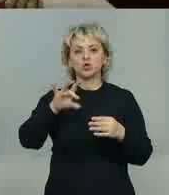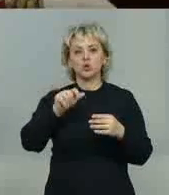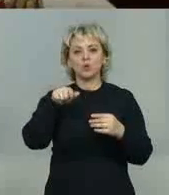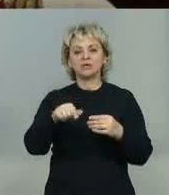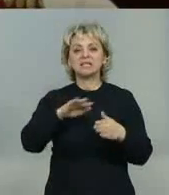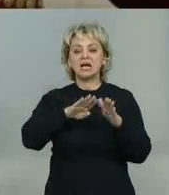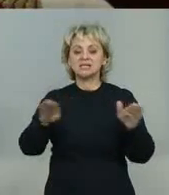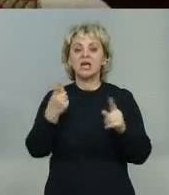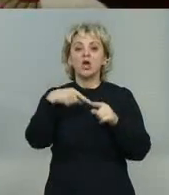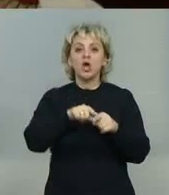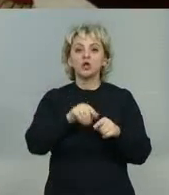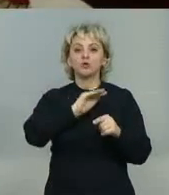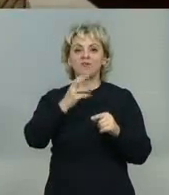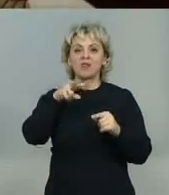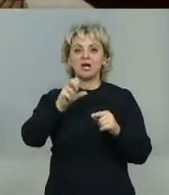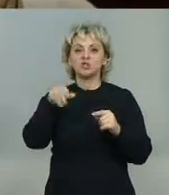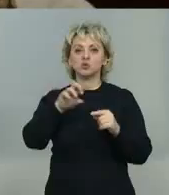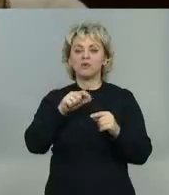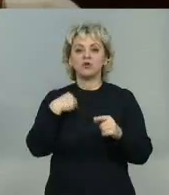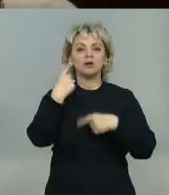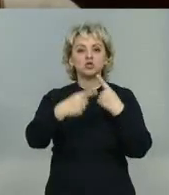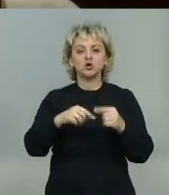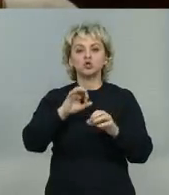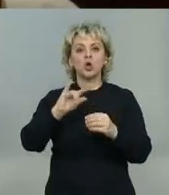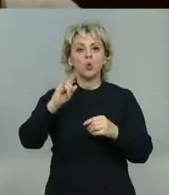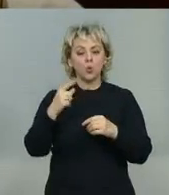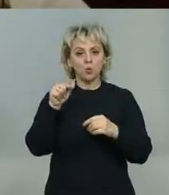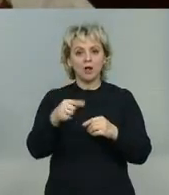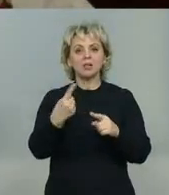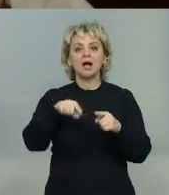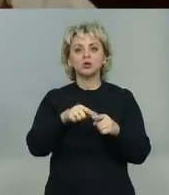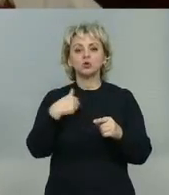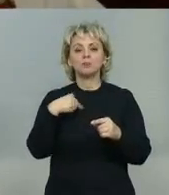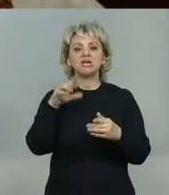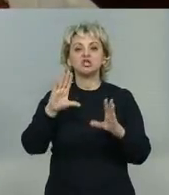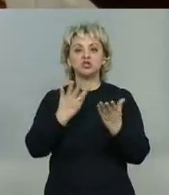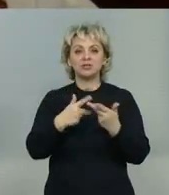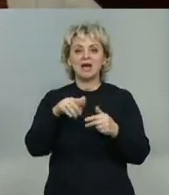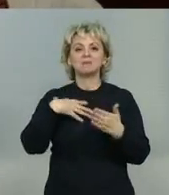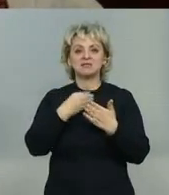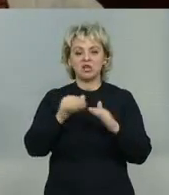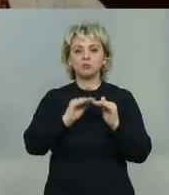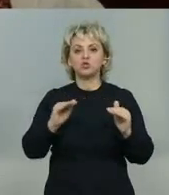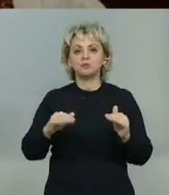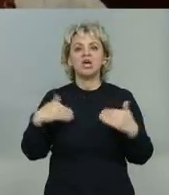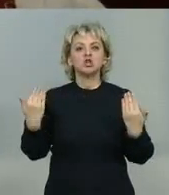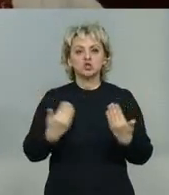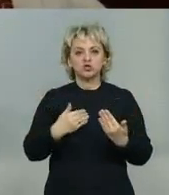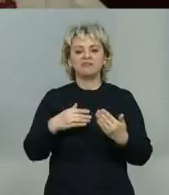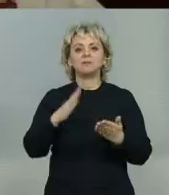сцене. Вот эту философию мы через кукол, вот, которых мы считаем своими детьми и